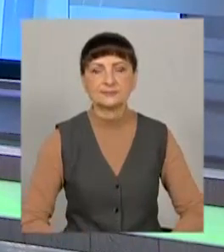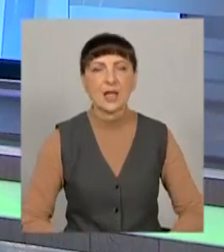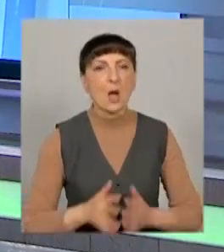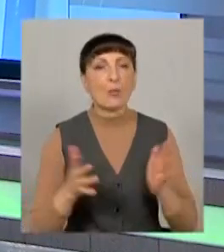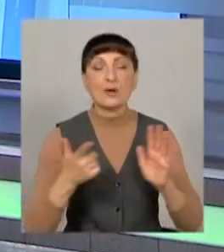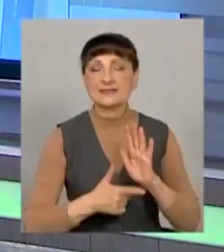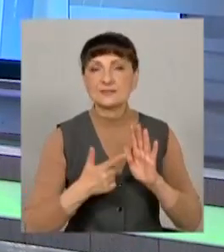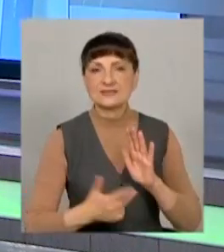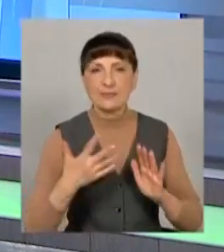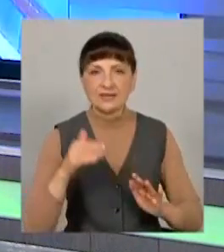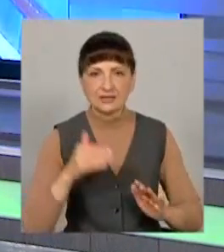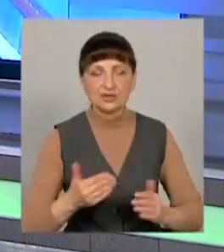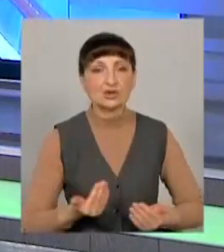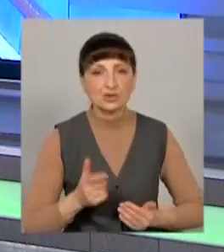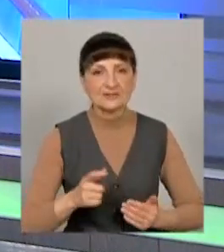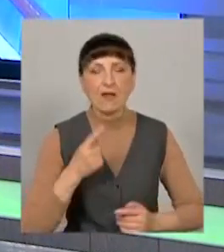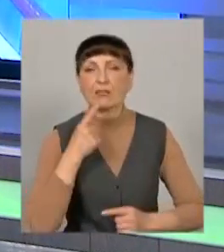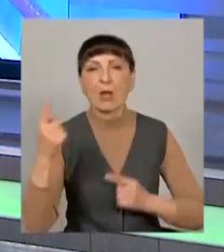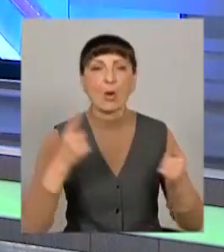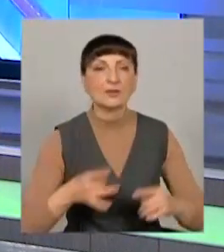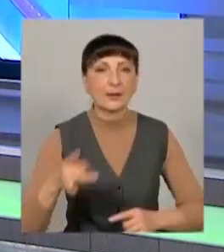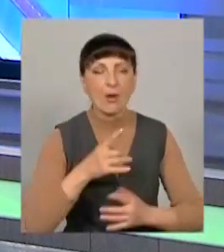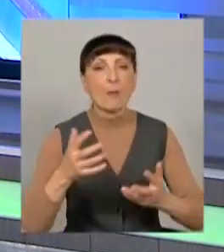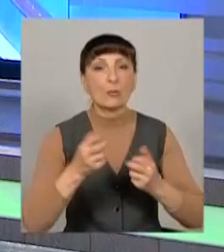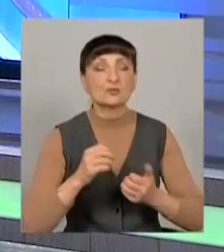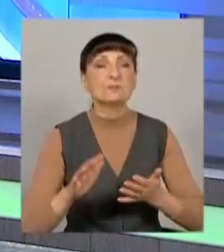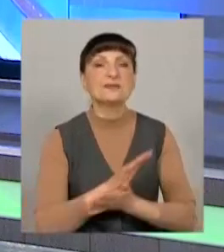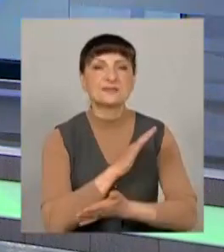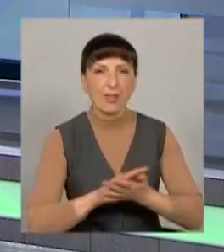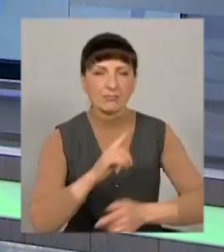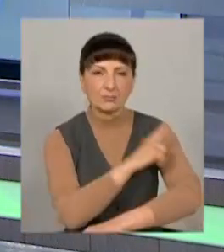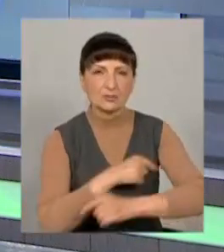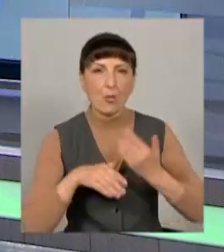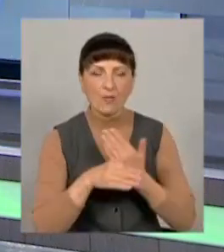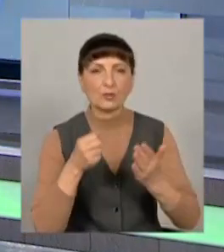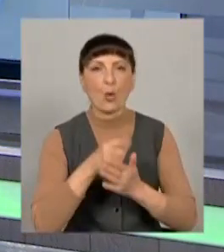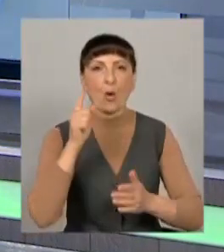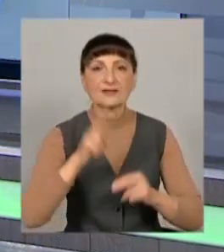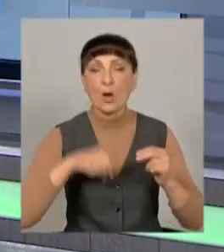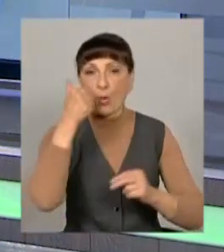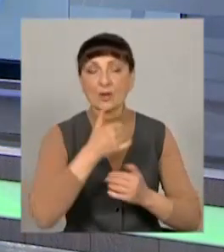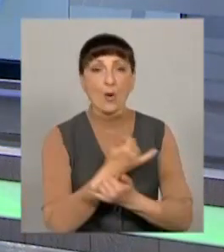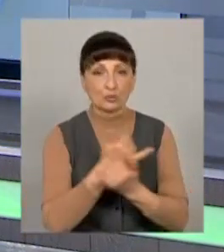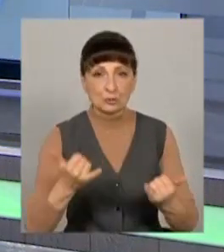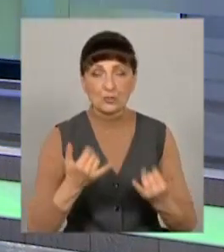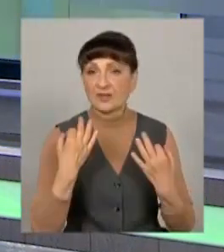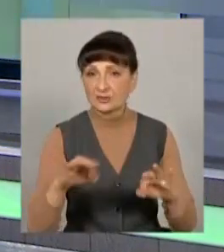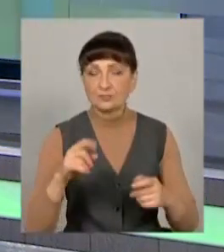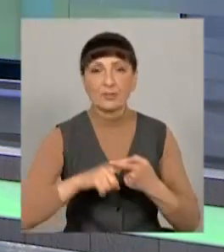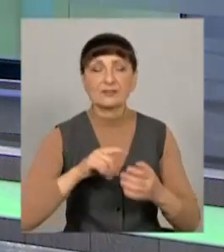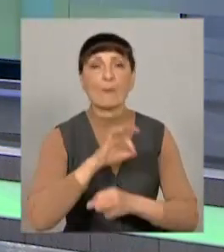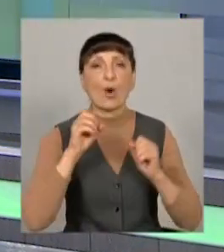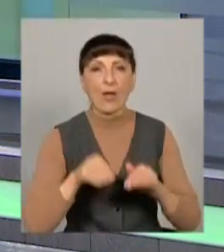Более 75 тысяч жителей отдаленных регионов страны получат бесплатную медпомощь до конца года. Такая услуга стала доступна благодаря